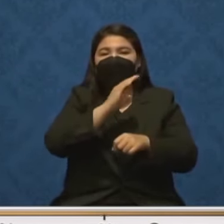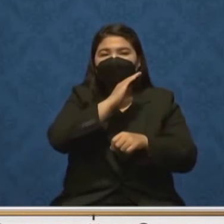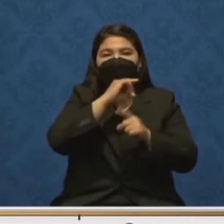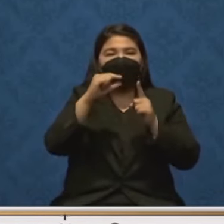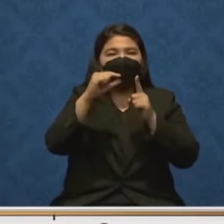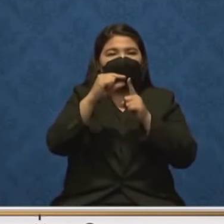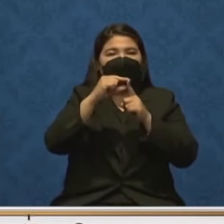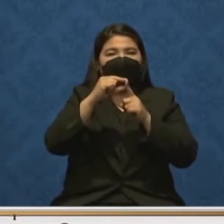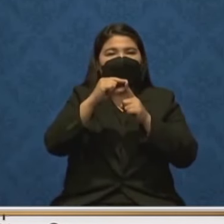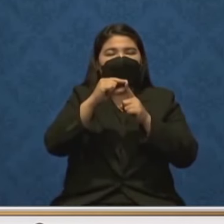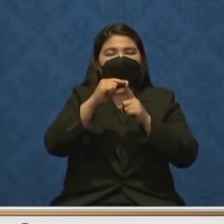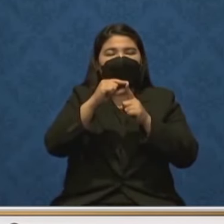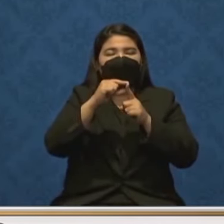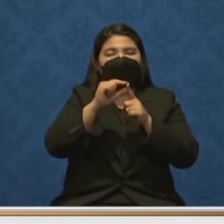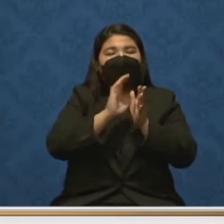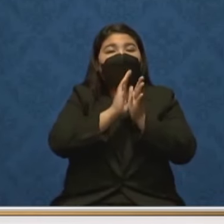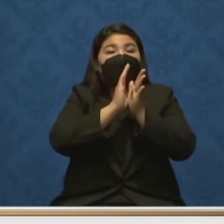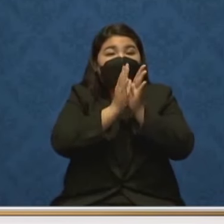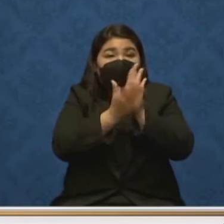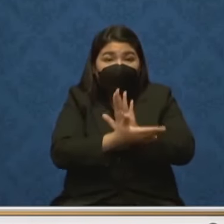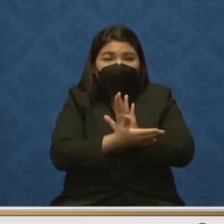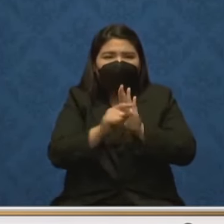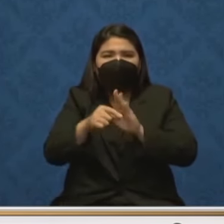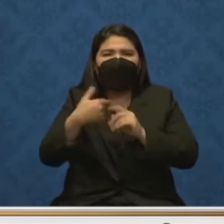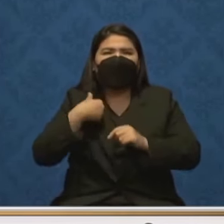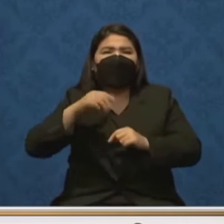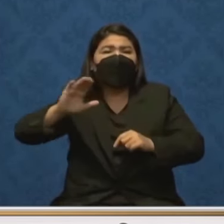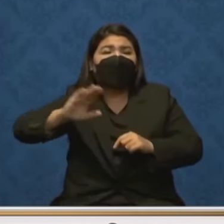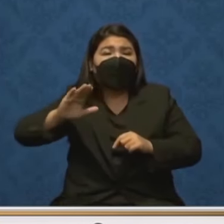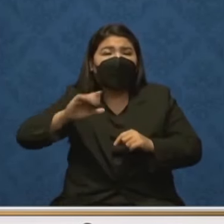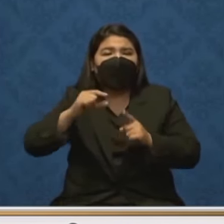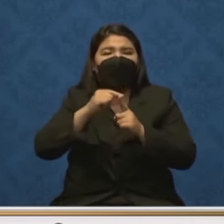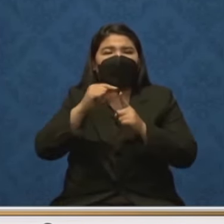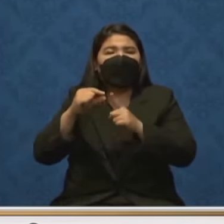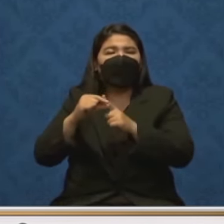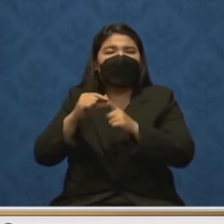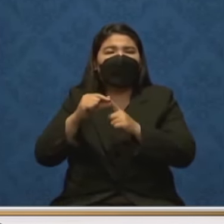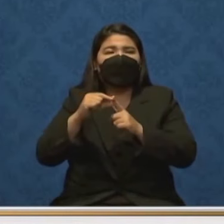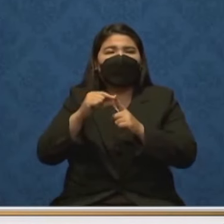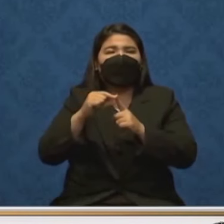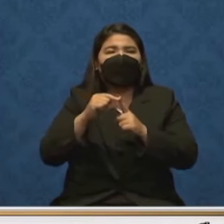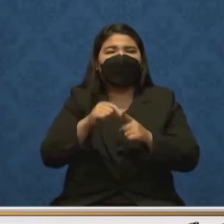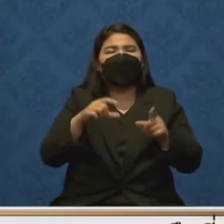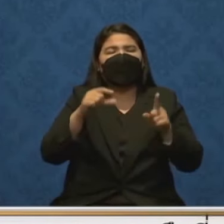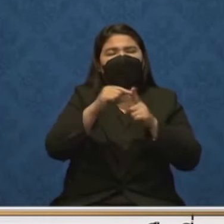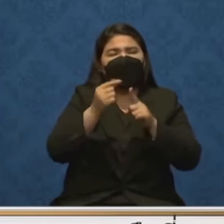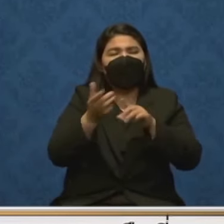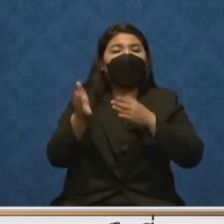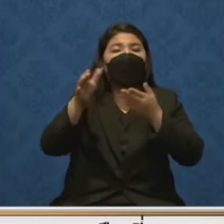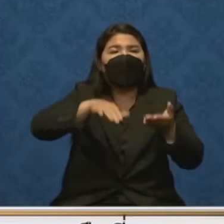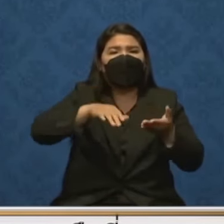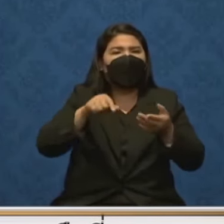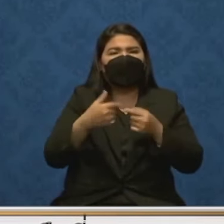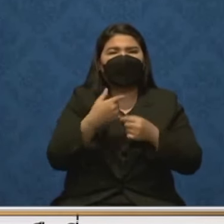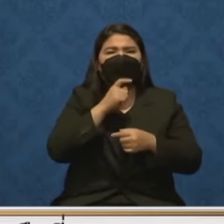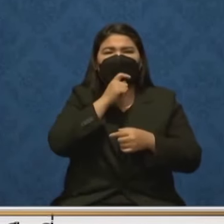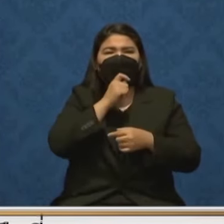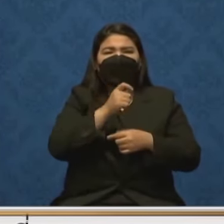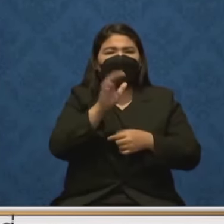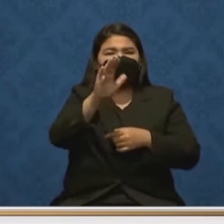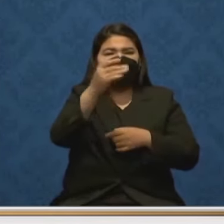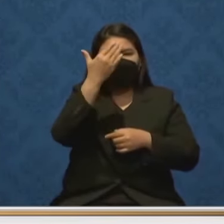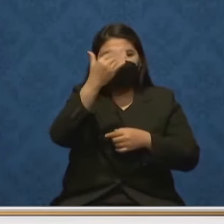ปฏิรูปนะคะกับการปฏิเสธไม่เข้าใจคำว่าปฏิรูปกับคำว่าล้มล้างนะคะและไม่สามารถวิพากษ์วิจารณ์ได้ทั้ง